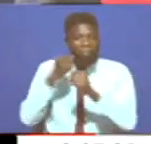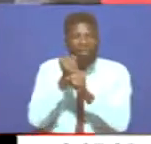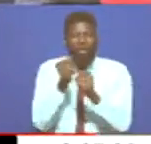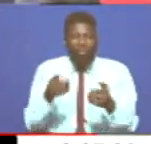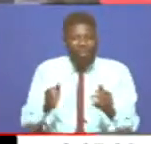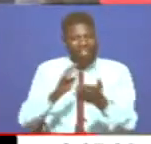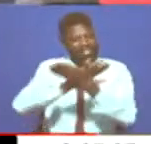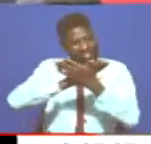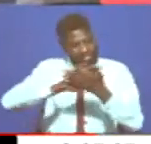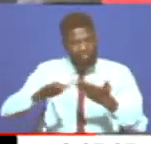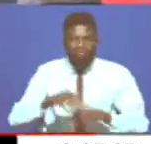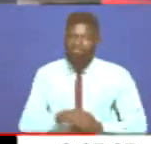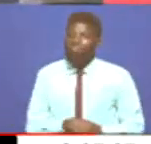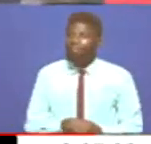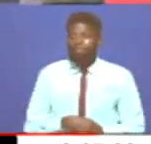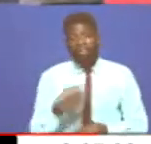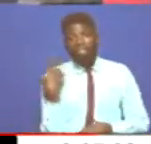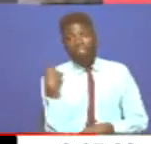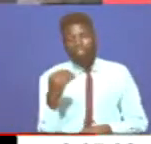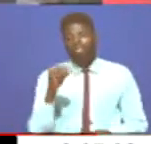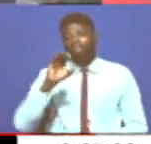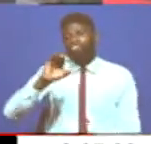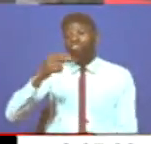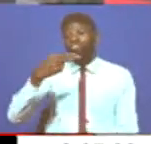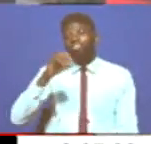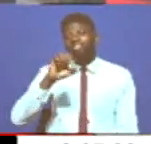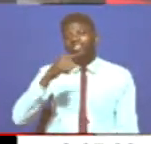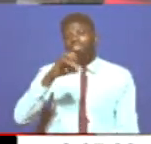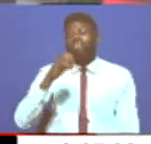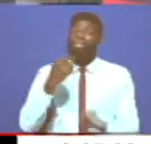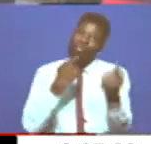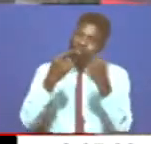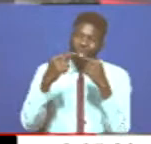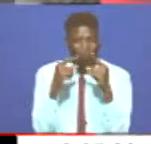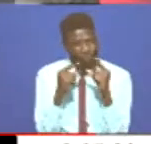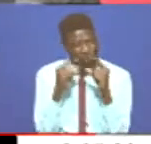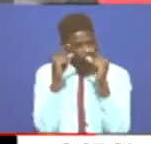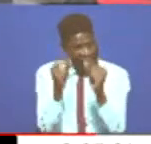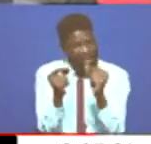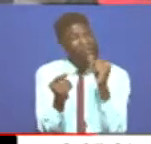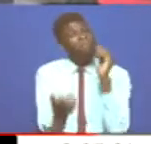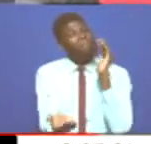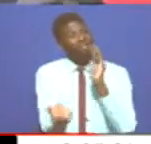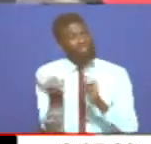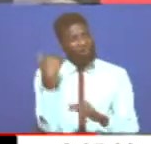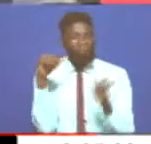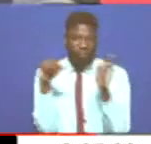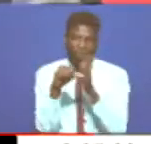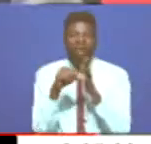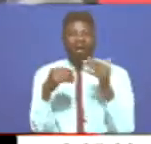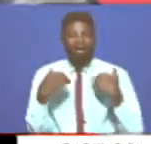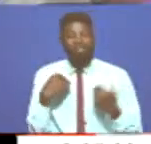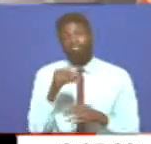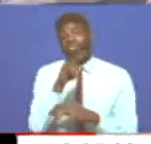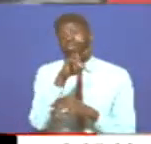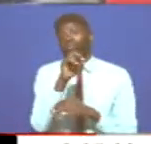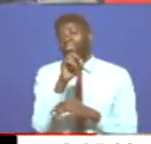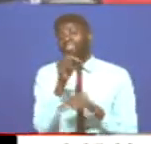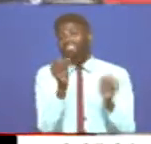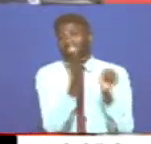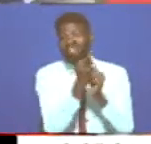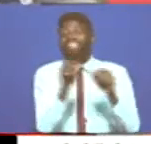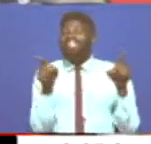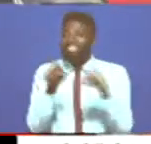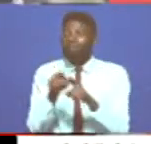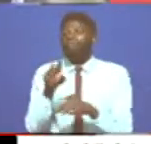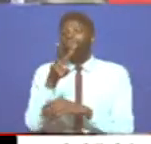Juzi Sabina Chege aliongea akasema ya kwamba kuna kulikuwa na utata kwa kura ya 2013 na